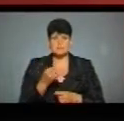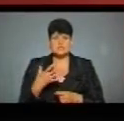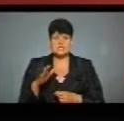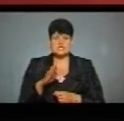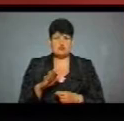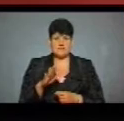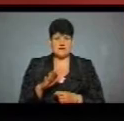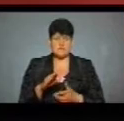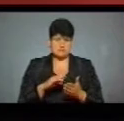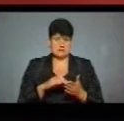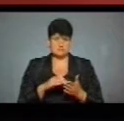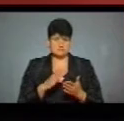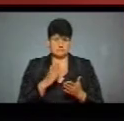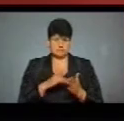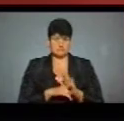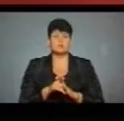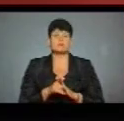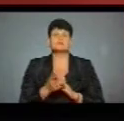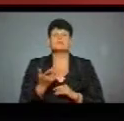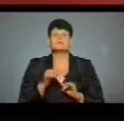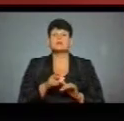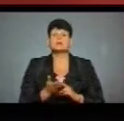на календарі, які ваші дії?